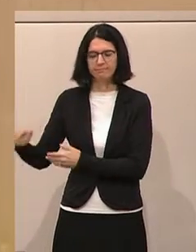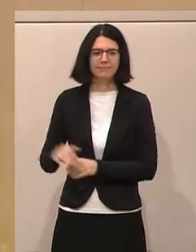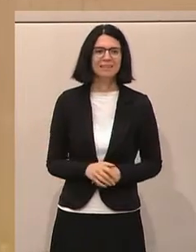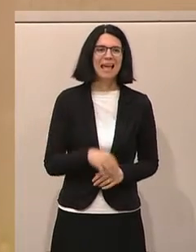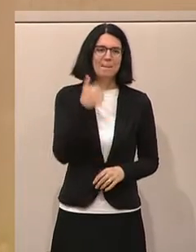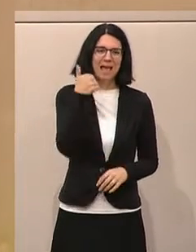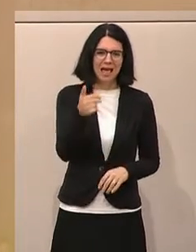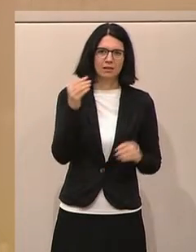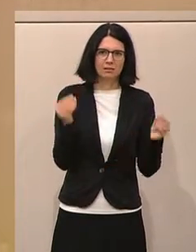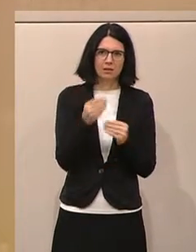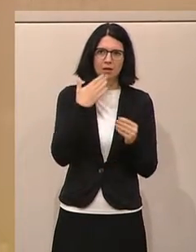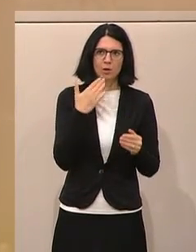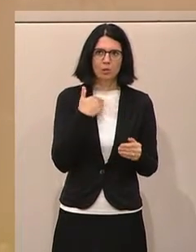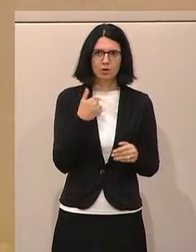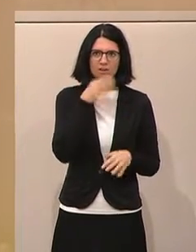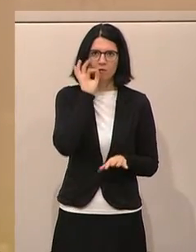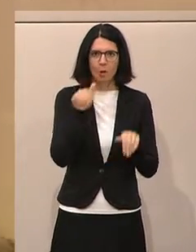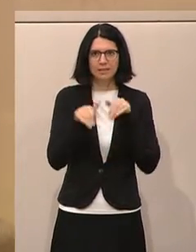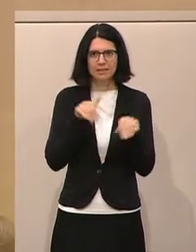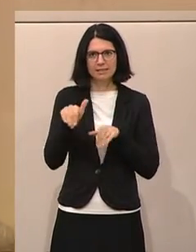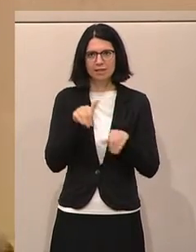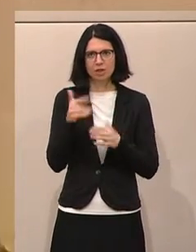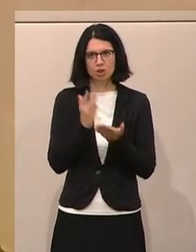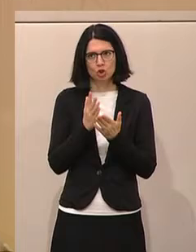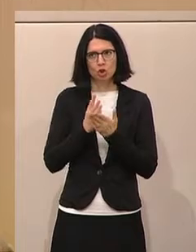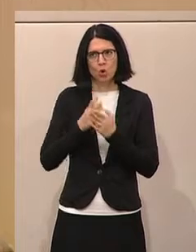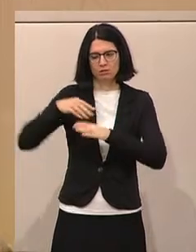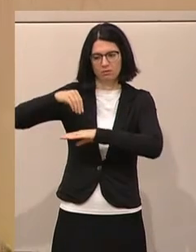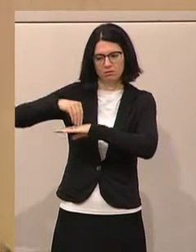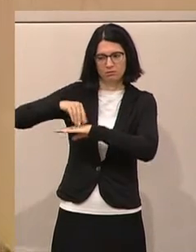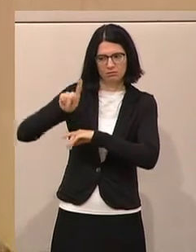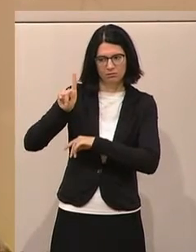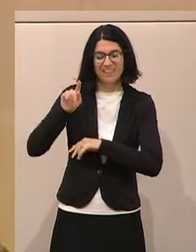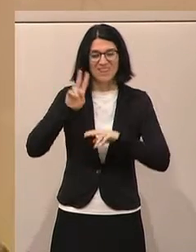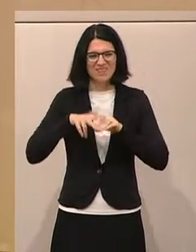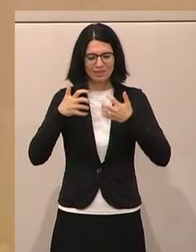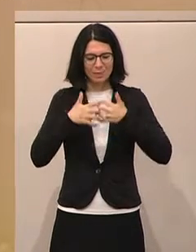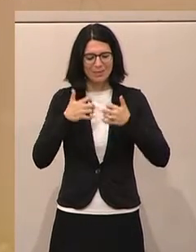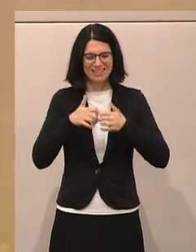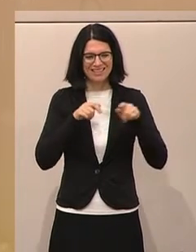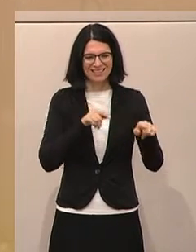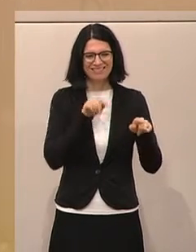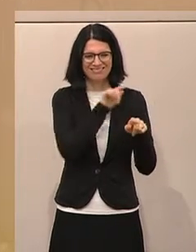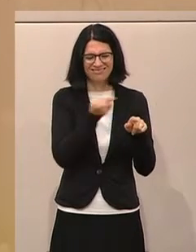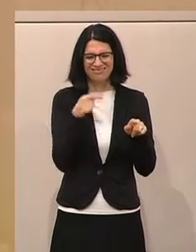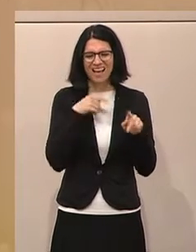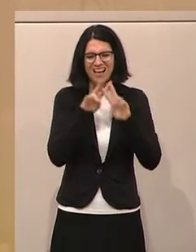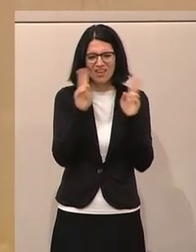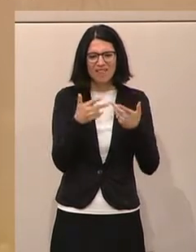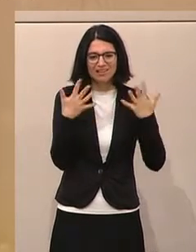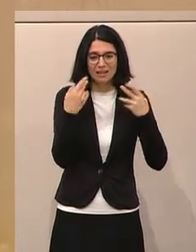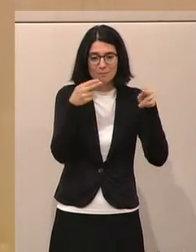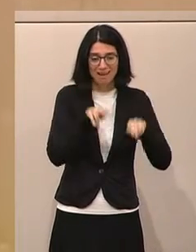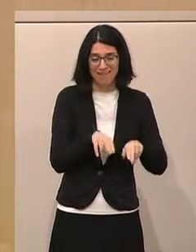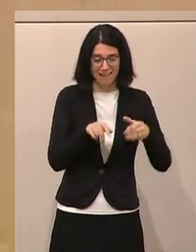auf eines möchte ich Frau Ministerin schon hinweisen. Wenn Sie den Bericht des IPCC, des